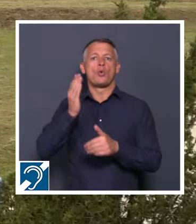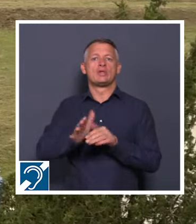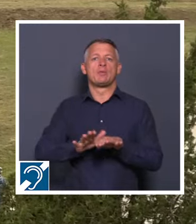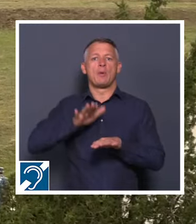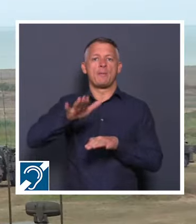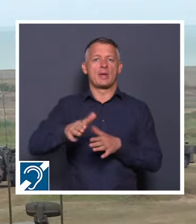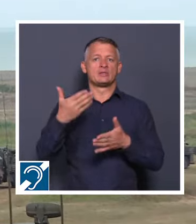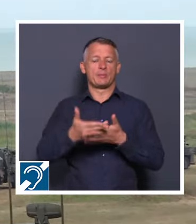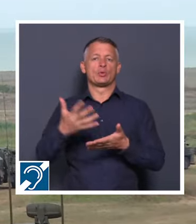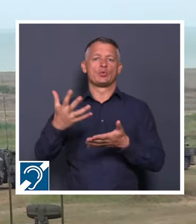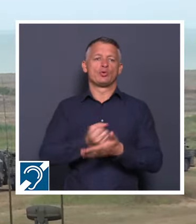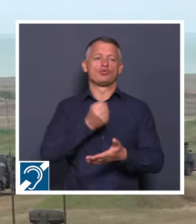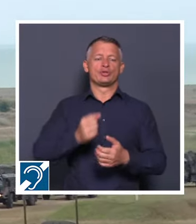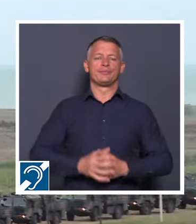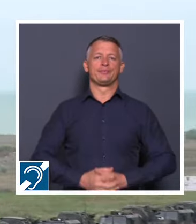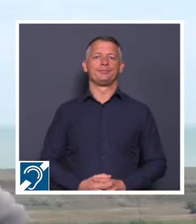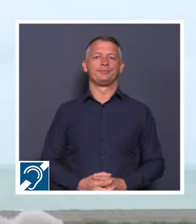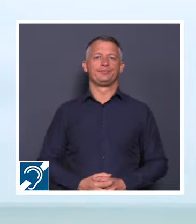operaționalizare.